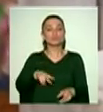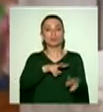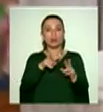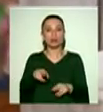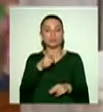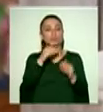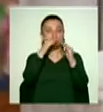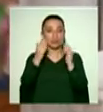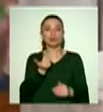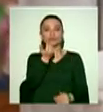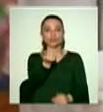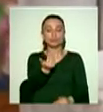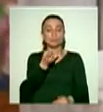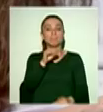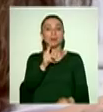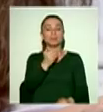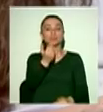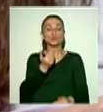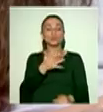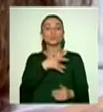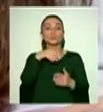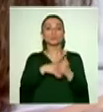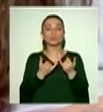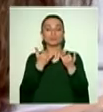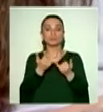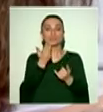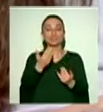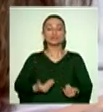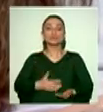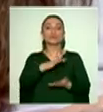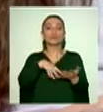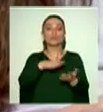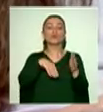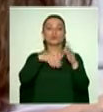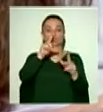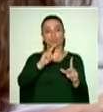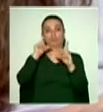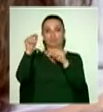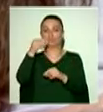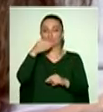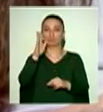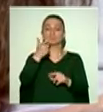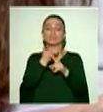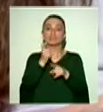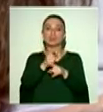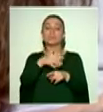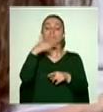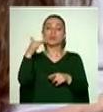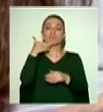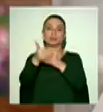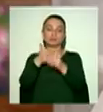შენ ჩემთვის შვილი ვითხარ. ეს შენი სახლია. მაგრამ შენი სულისთვის, შენი ცხოვრებისთვის ჯობს წახვიდე